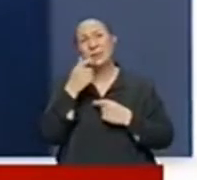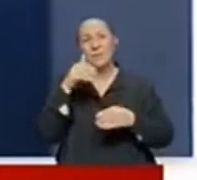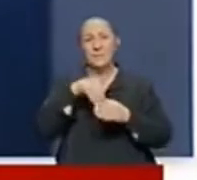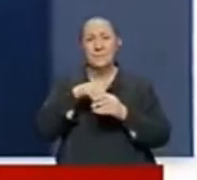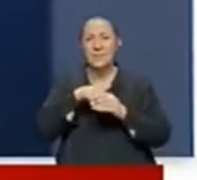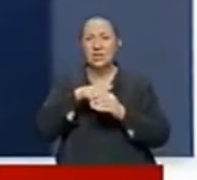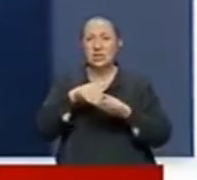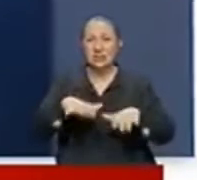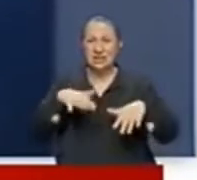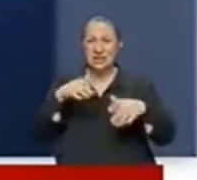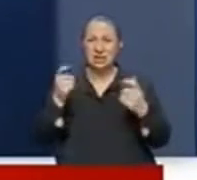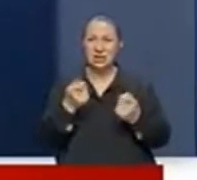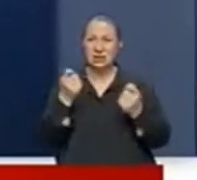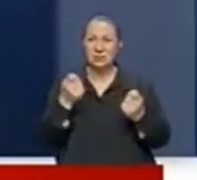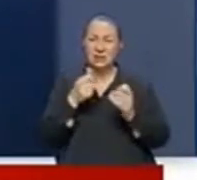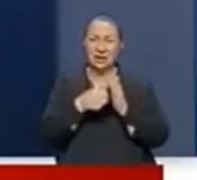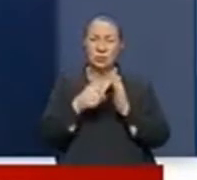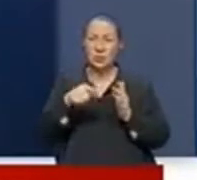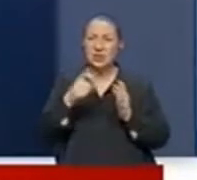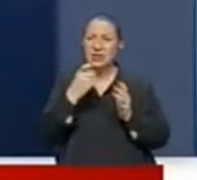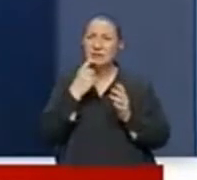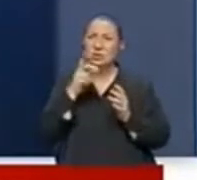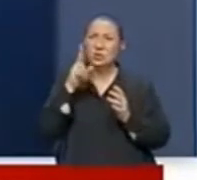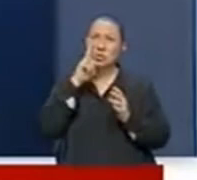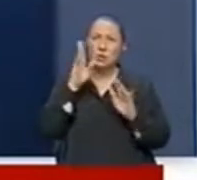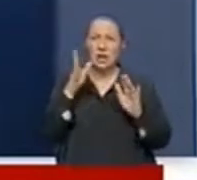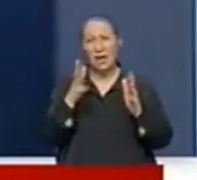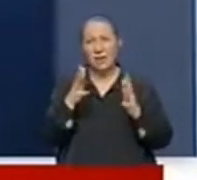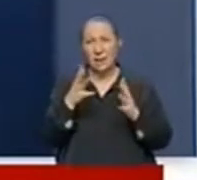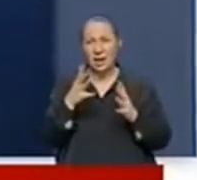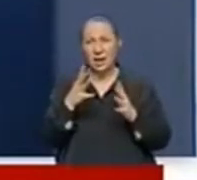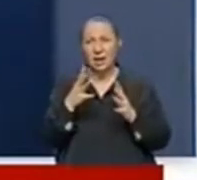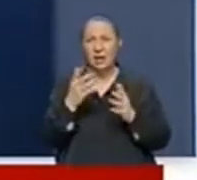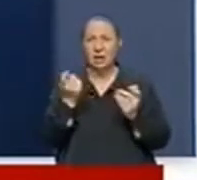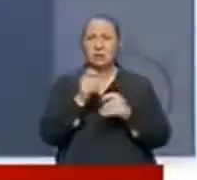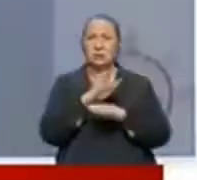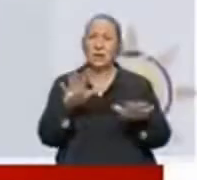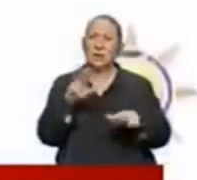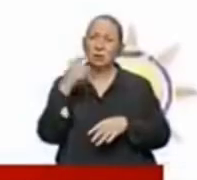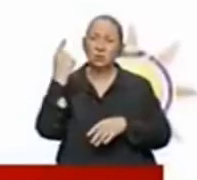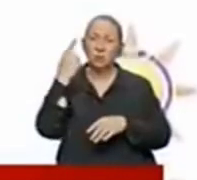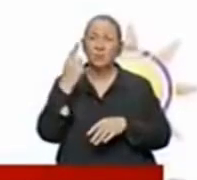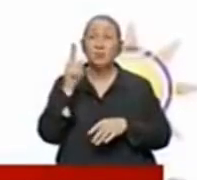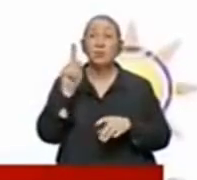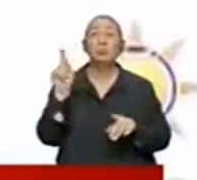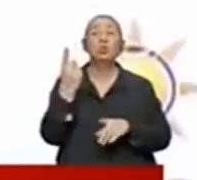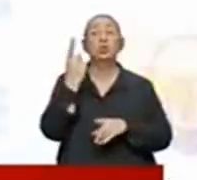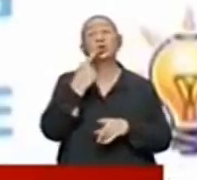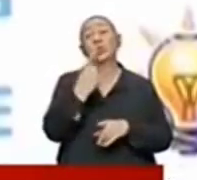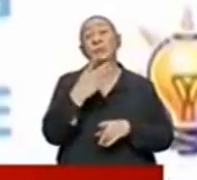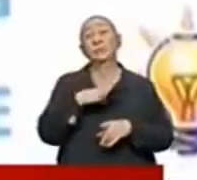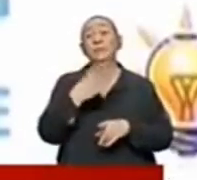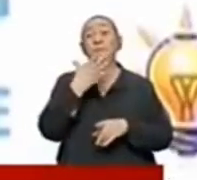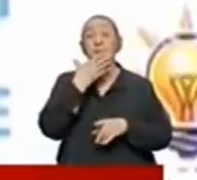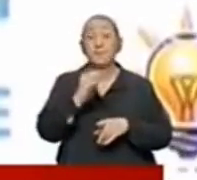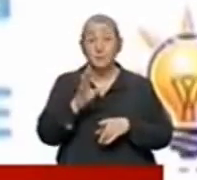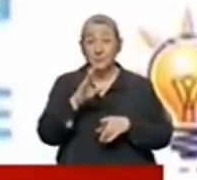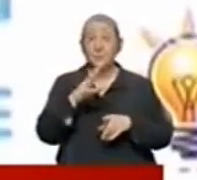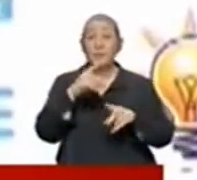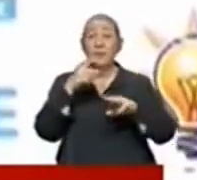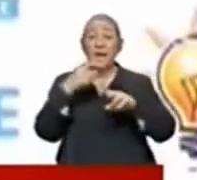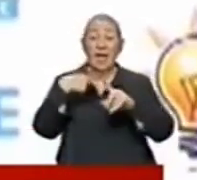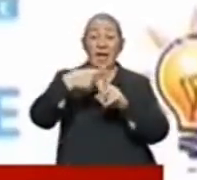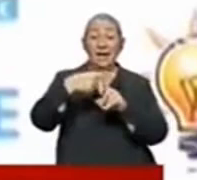meclisin çalışma şeyine göre ben bu yılın sonunda yani iş biter diye düşünüyorum. Bir müjde vermek istiyorum. Emeklilik